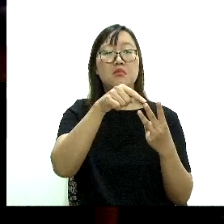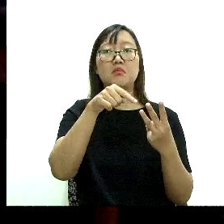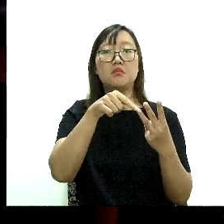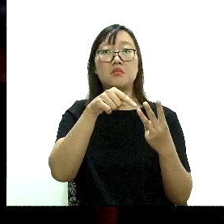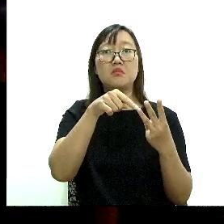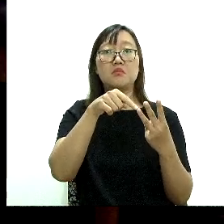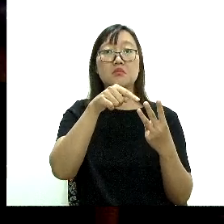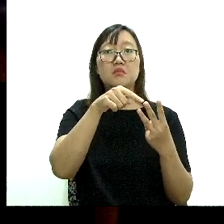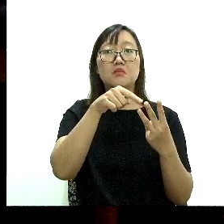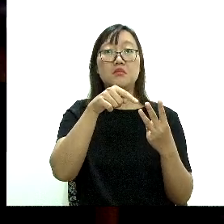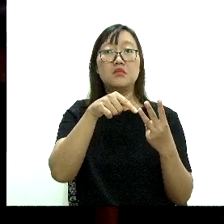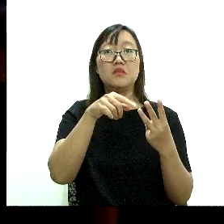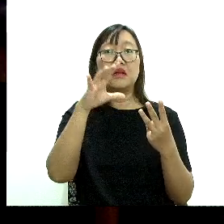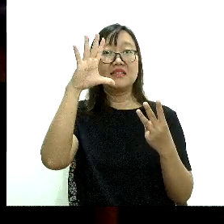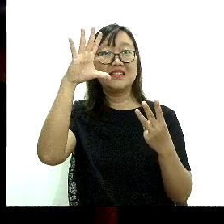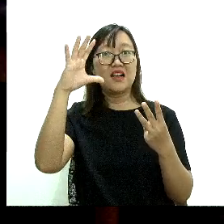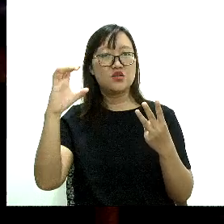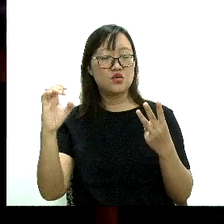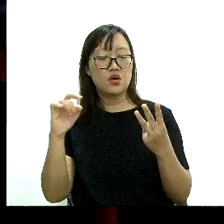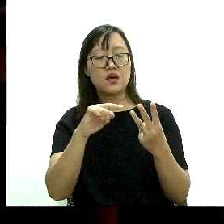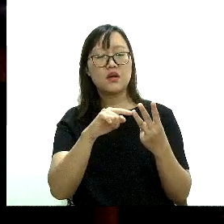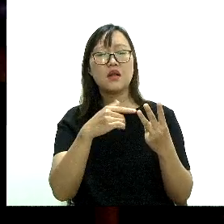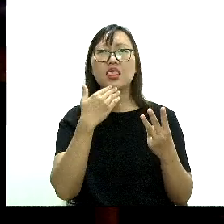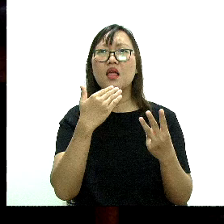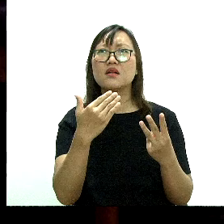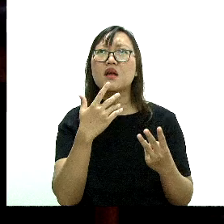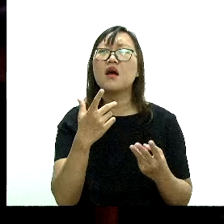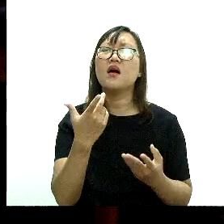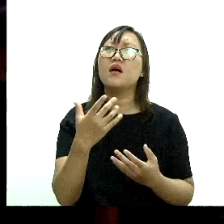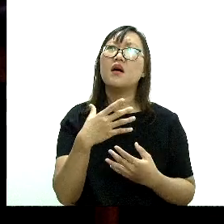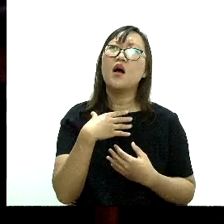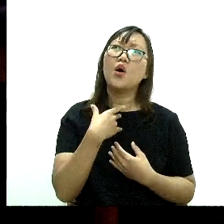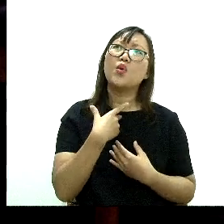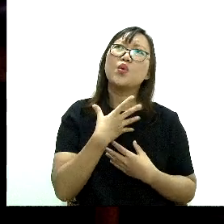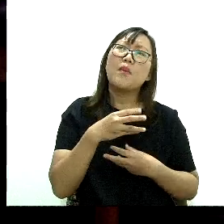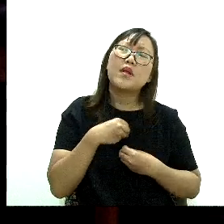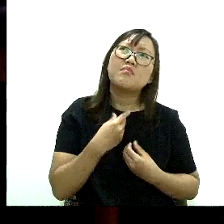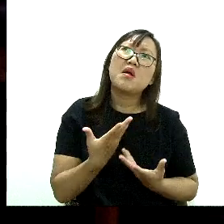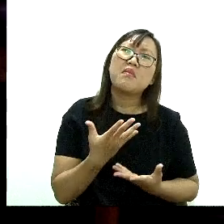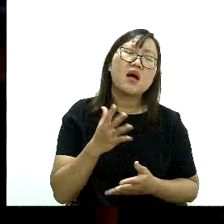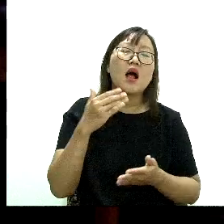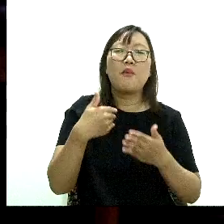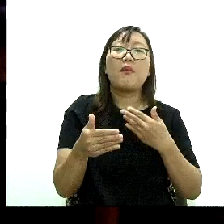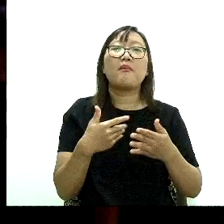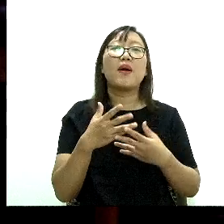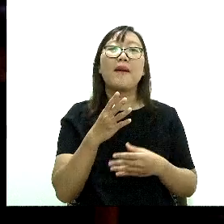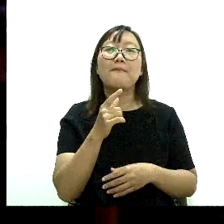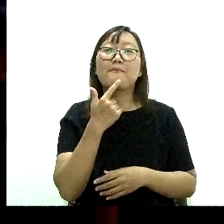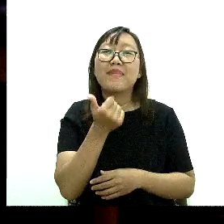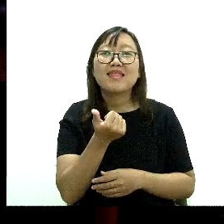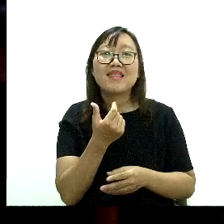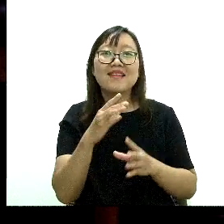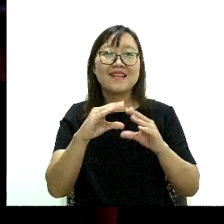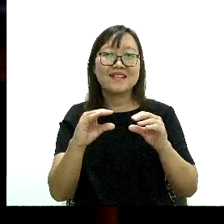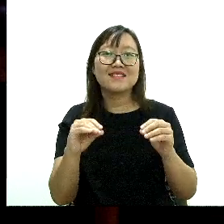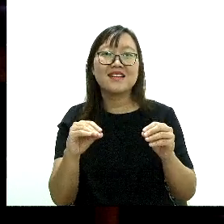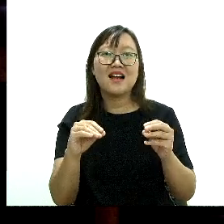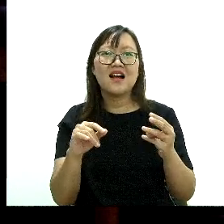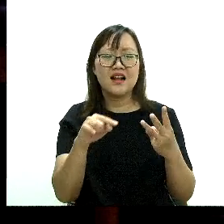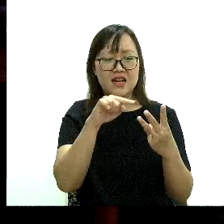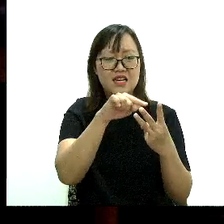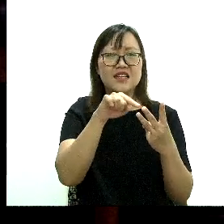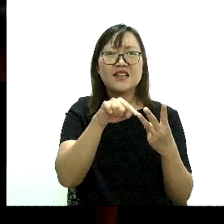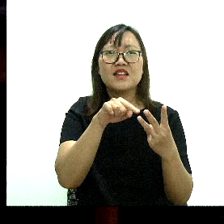saya dapatkan. Itulah tipe orang yang percaya mengikuti Allah tanpa bertanya apa yang